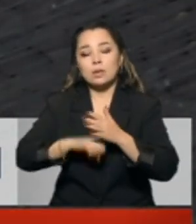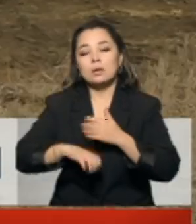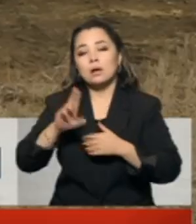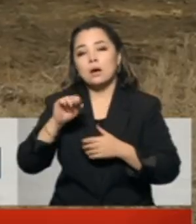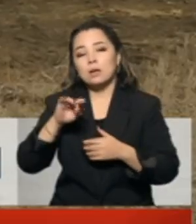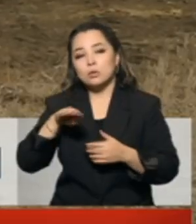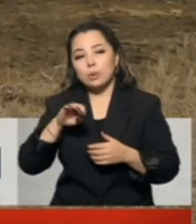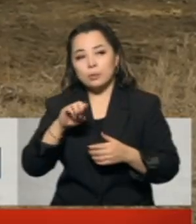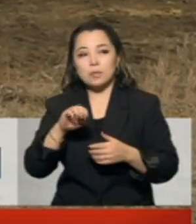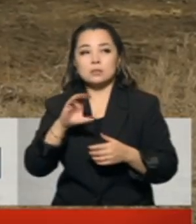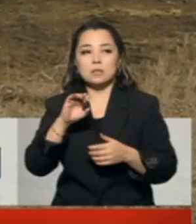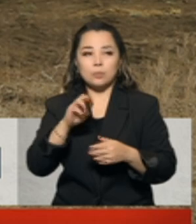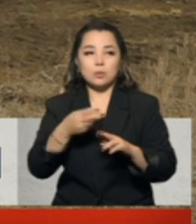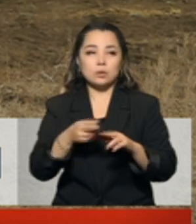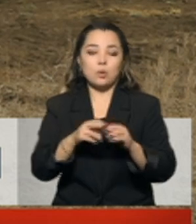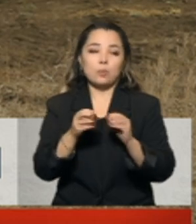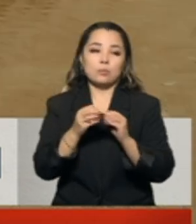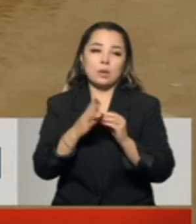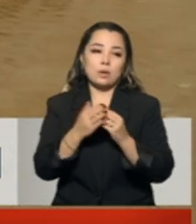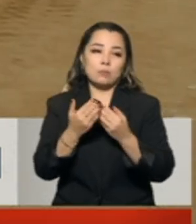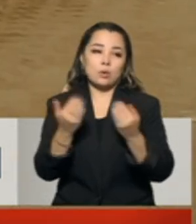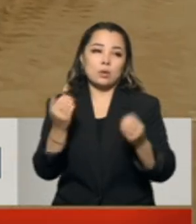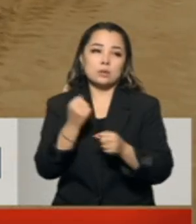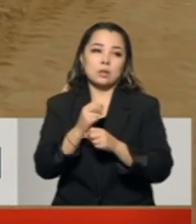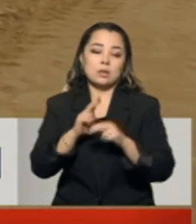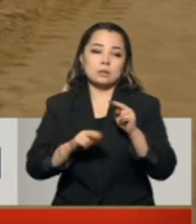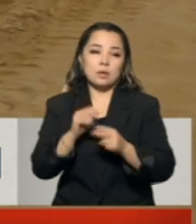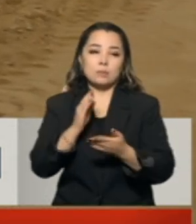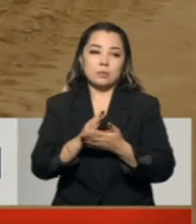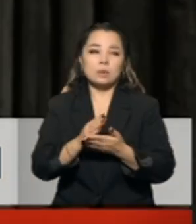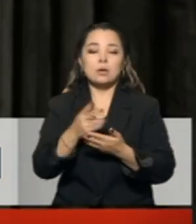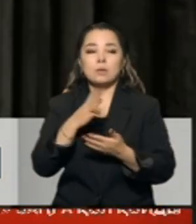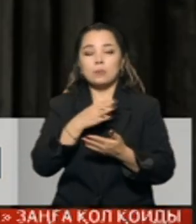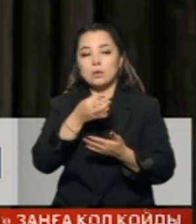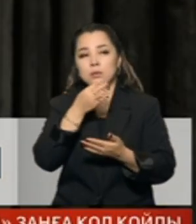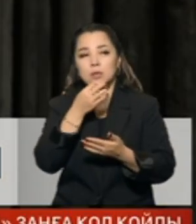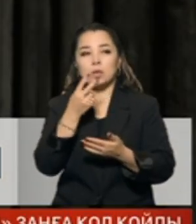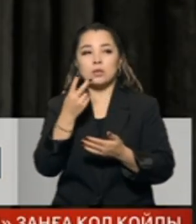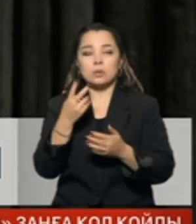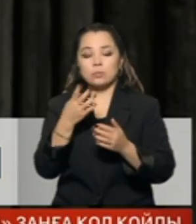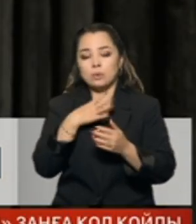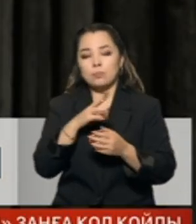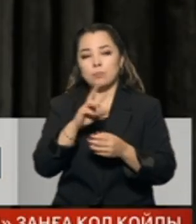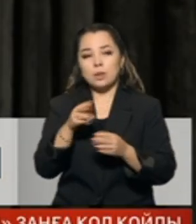Бәйтерек аудандарында тап осындай 15 бөгет салынып жатыр. Бұған 2,9 миллиард теңге